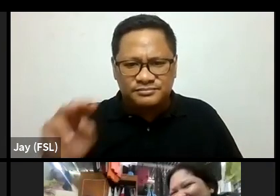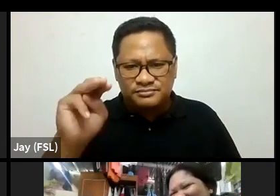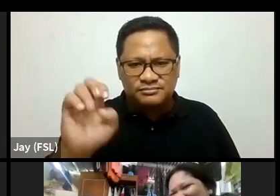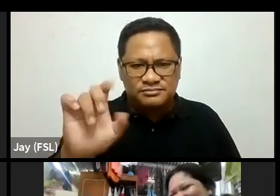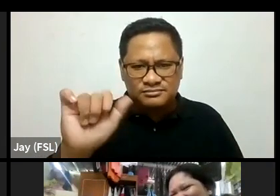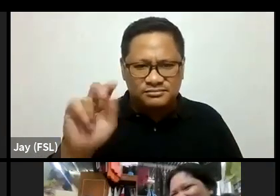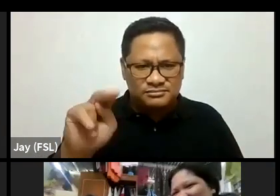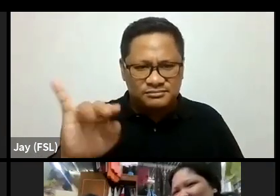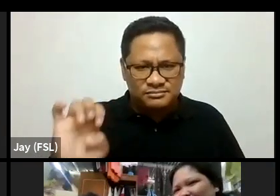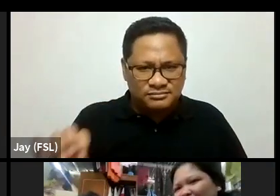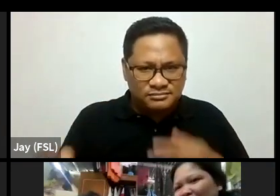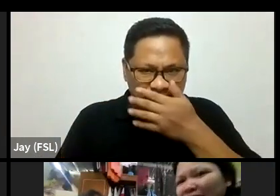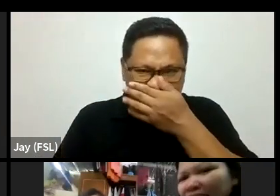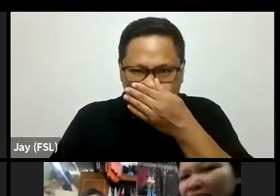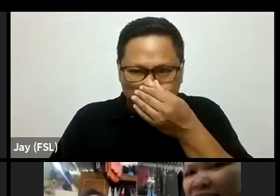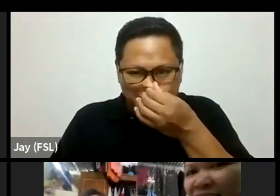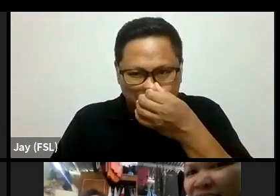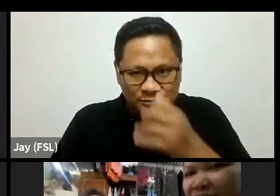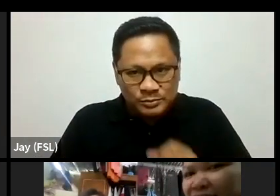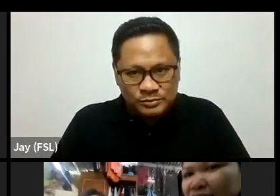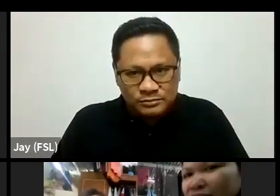marinig? Lapit kayo sa mic.